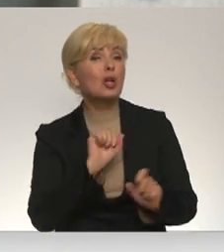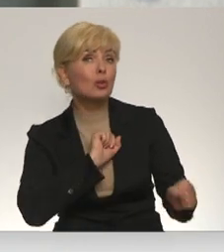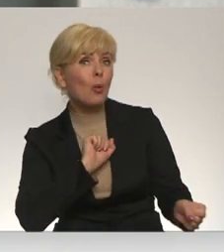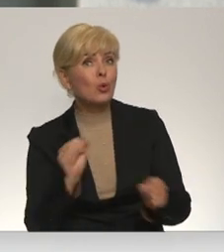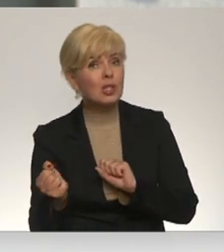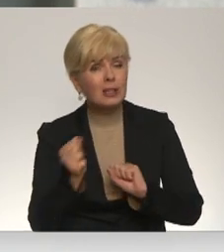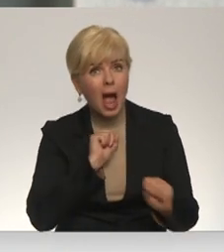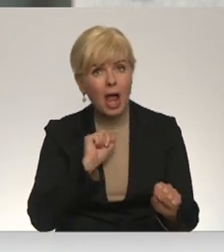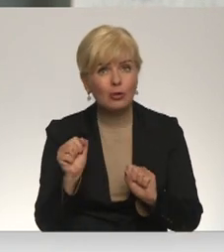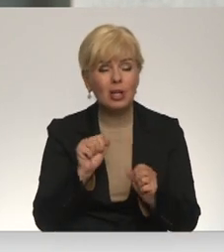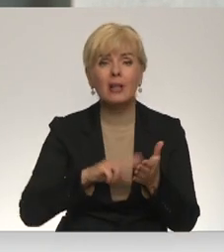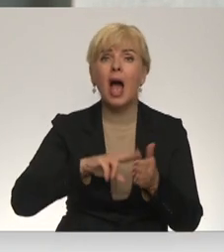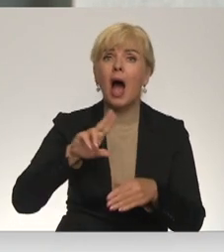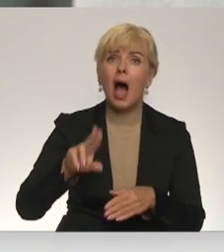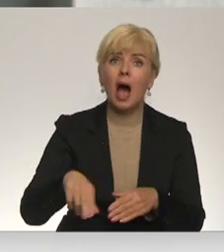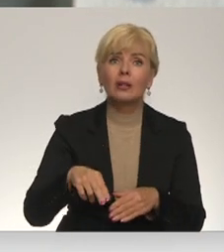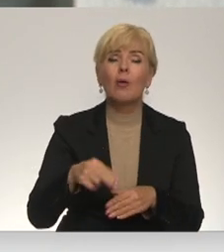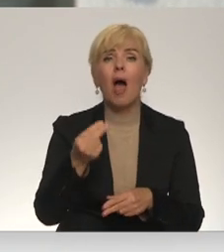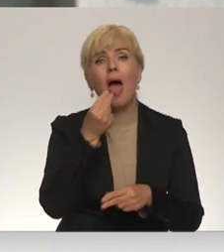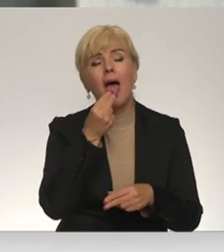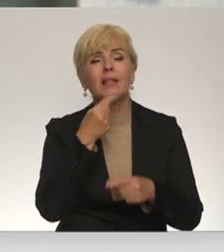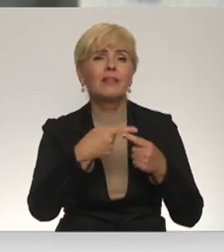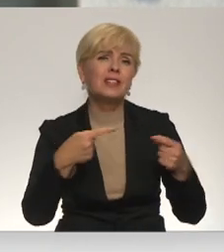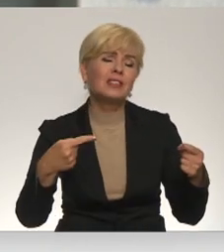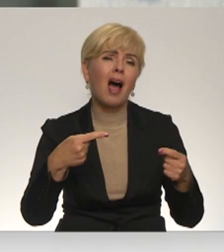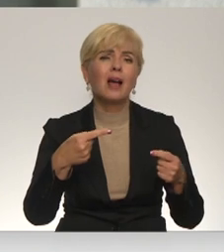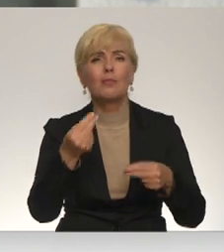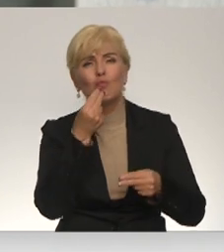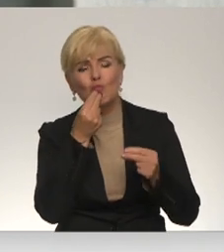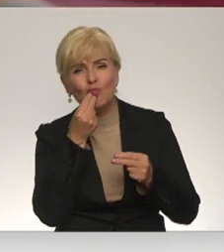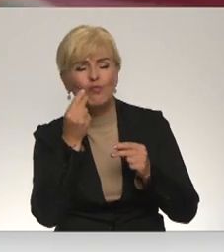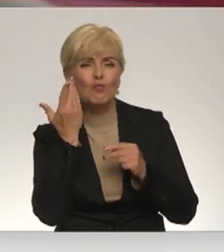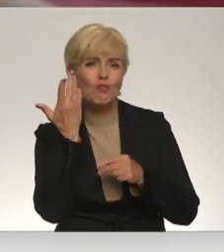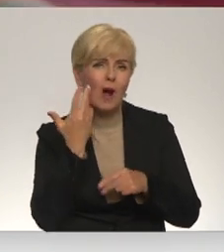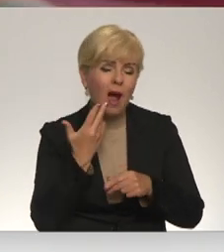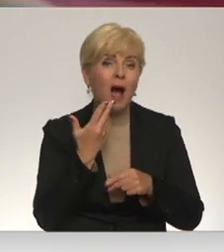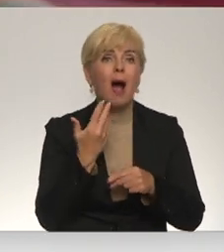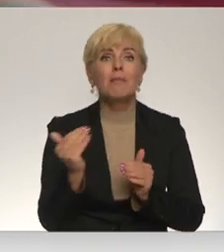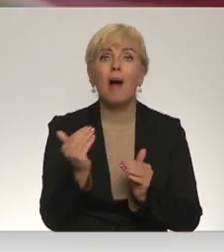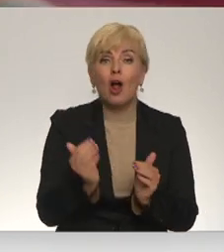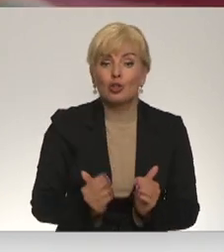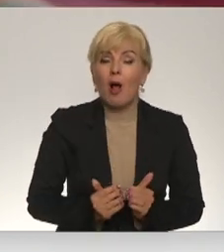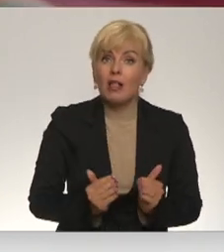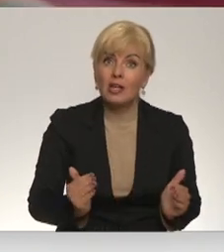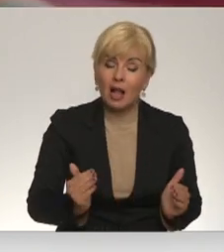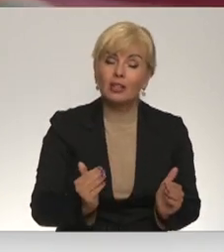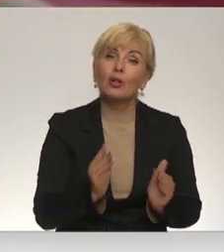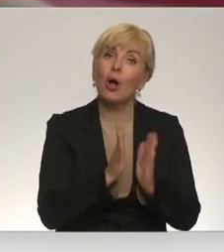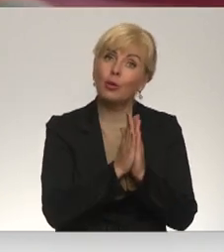ir atļāvusi sev ēst viskaut ko, ko gribās, un tad bērniņš ir liels. Gribētu aicināt topošās